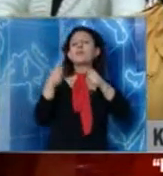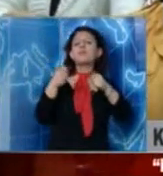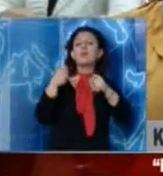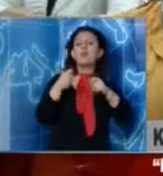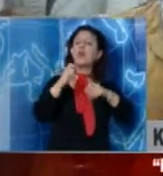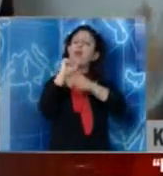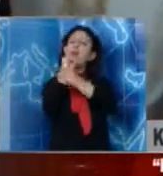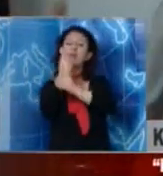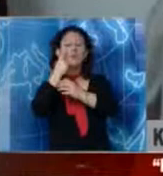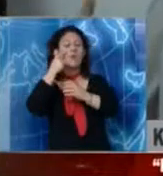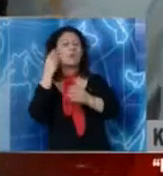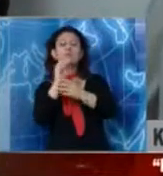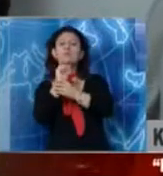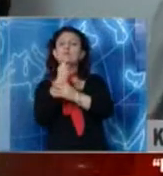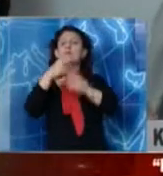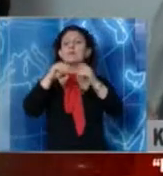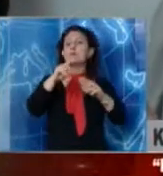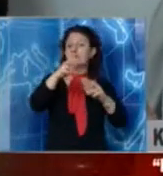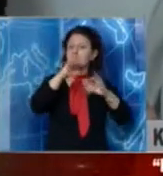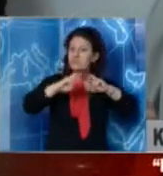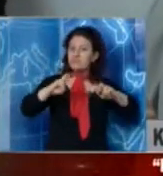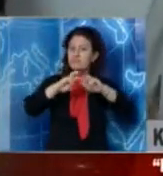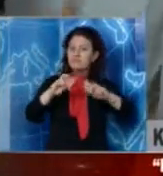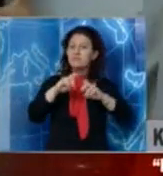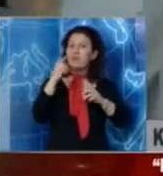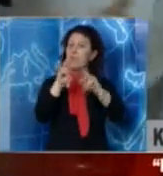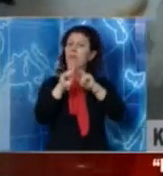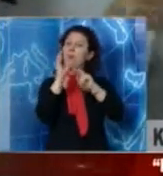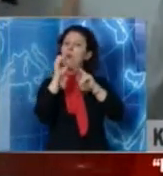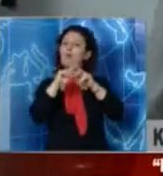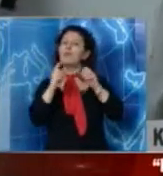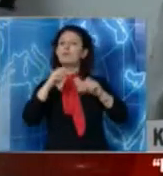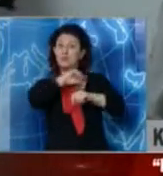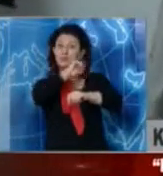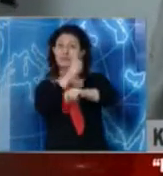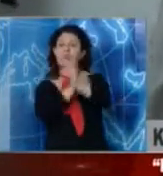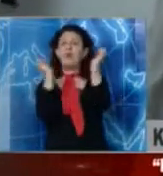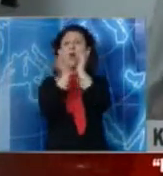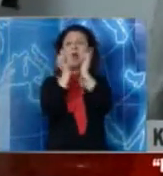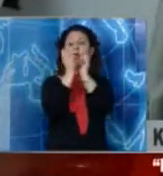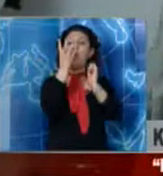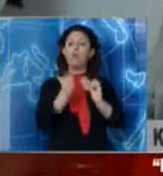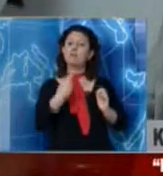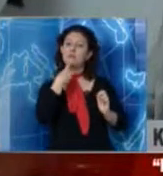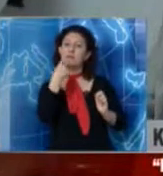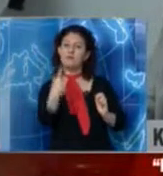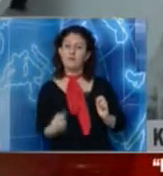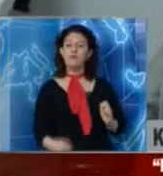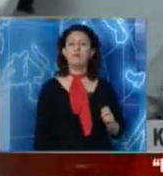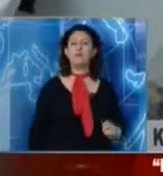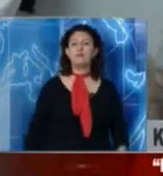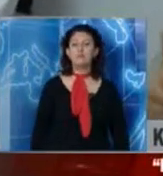Kursiyerlerin el emeği göz nuru eserlerini inceleyen Karaosmanoğlu, KOMEİ'nin güçlü bir aile olduğunu ifade etti. Burada güzel vakit